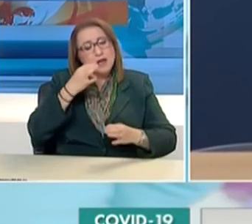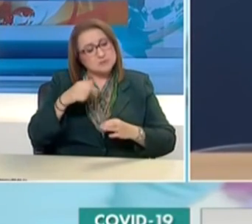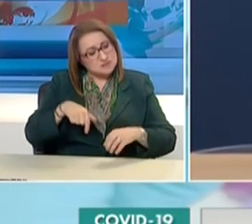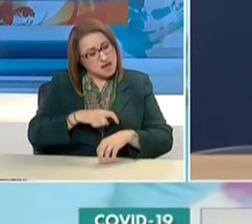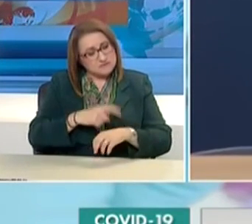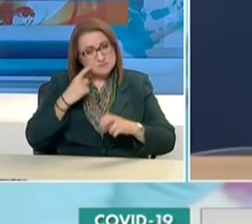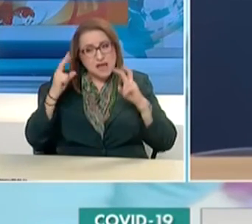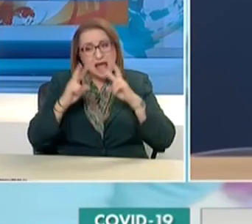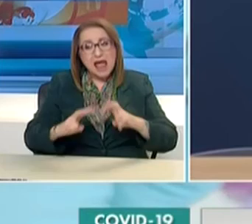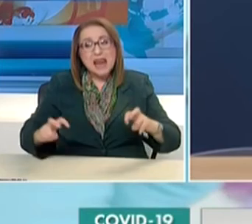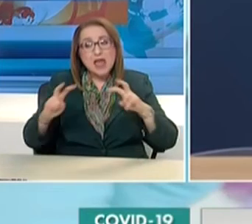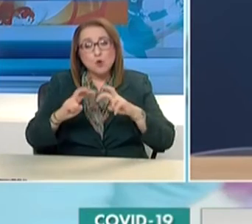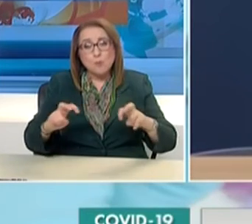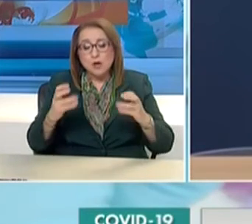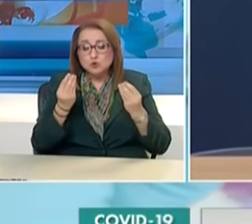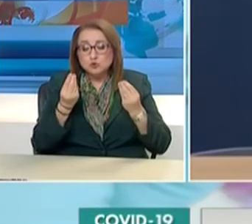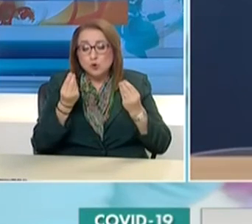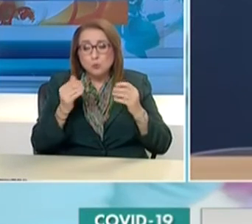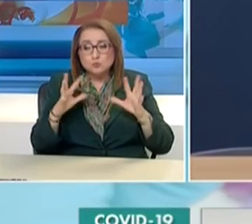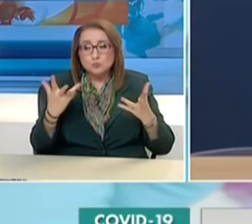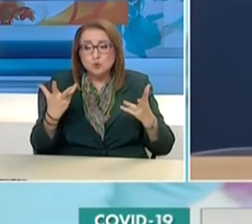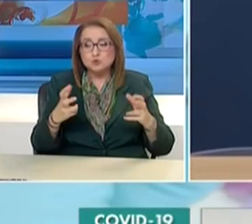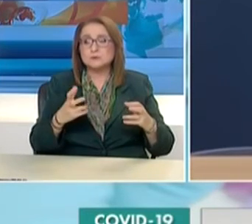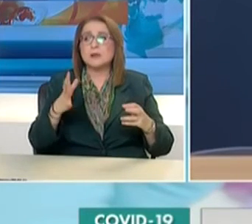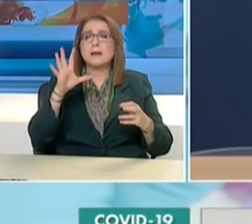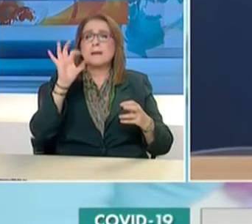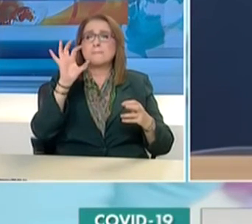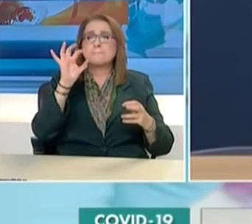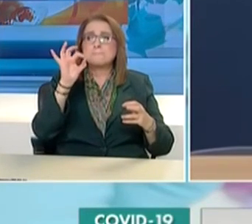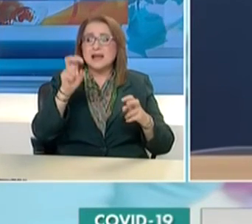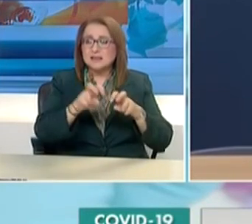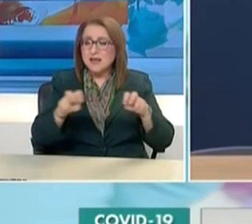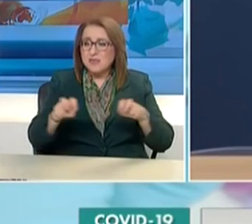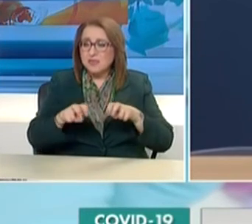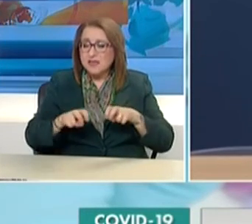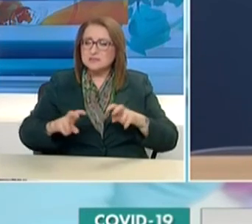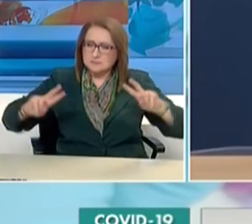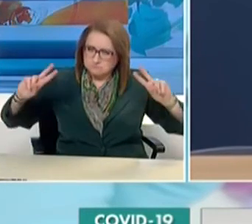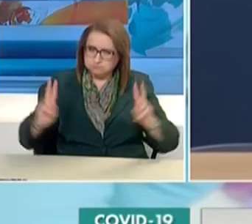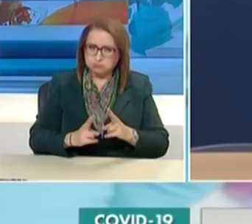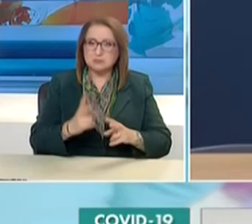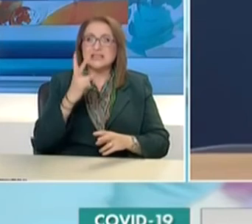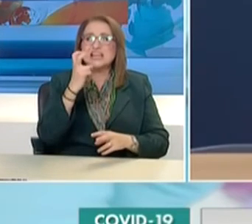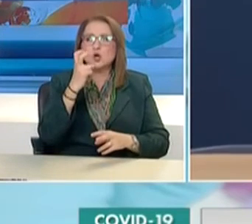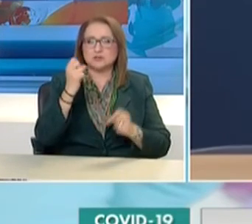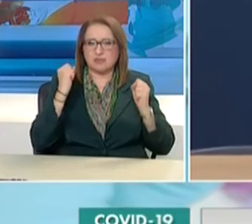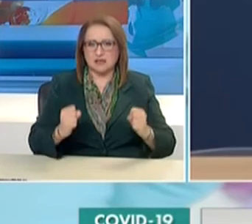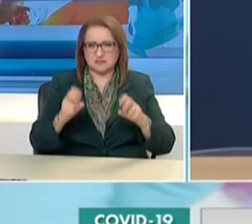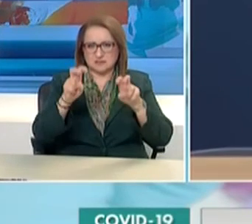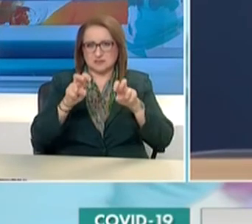ελέγχουμε, για να μπορούν να καλύπτουν σε ένα σύνολο 50 θέσεων μέχρι 20 θέσεις.